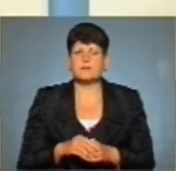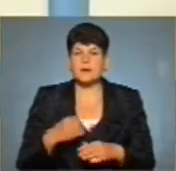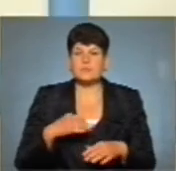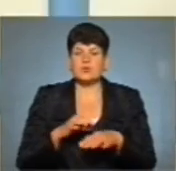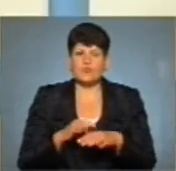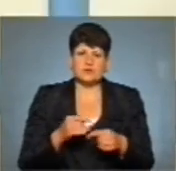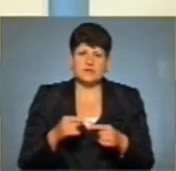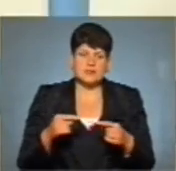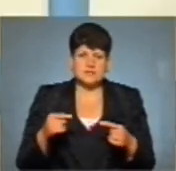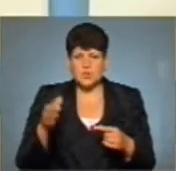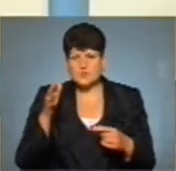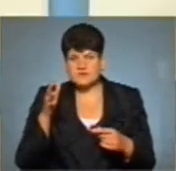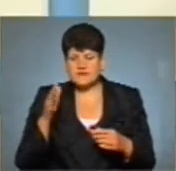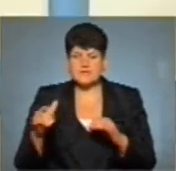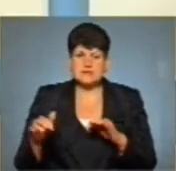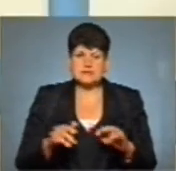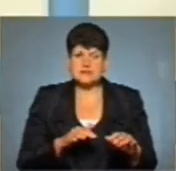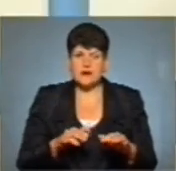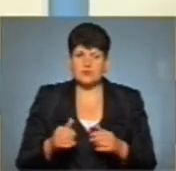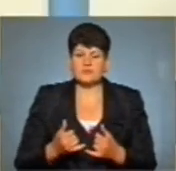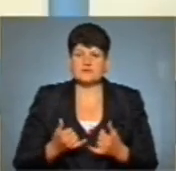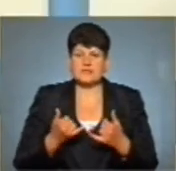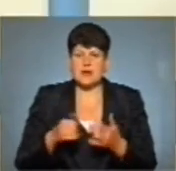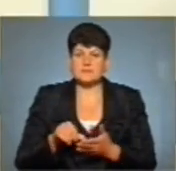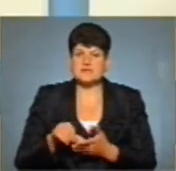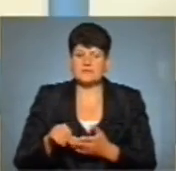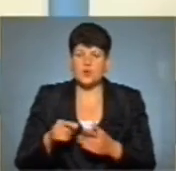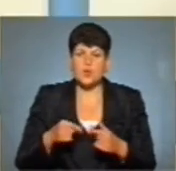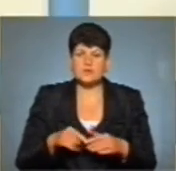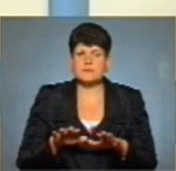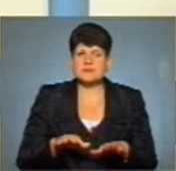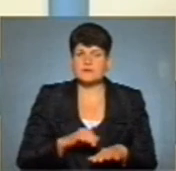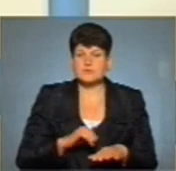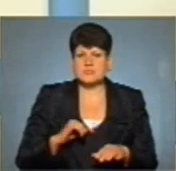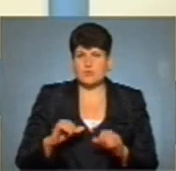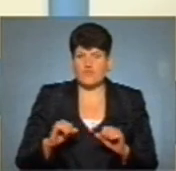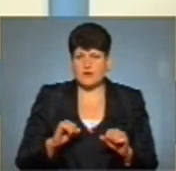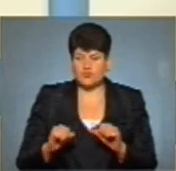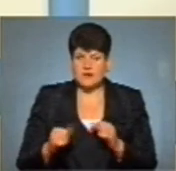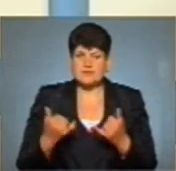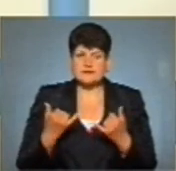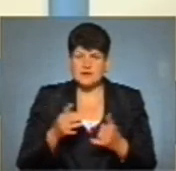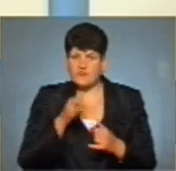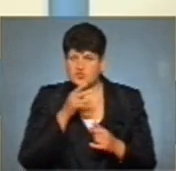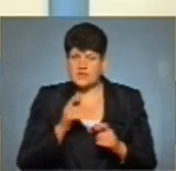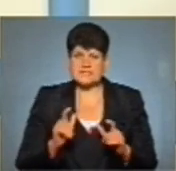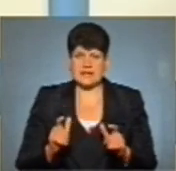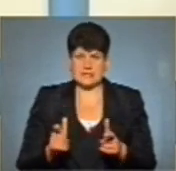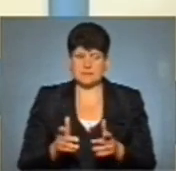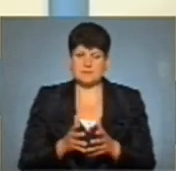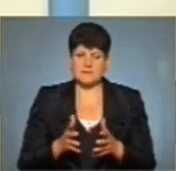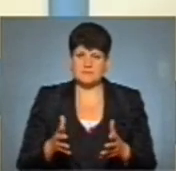ряд різних освітніх заходів для представників органів місцевого самоврядування. Зараз, в час карантину, ми